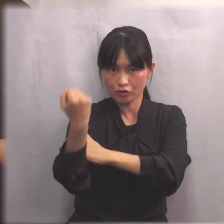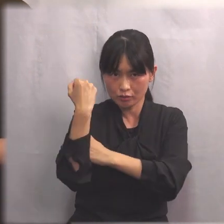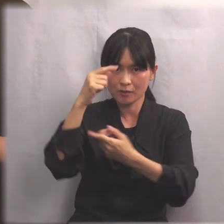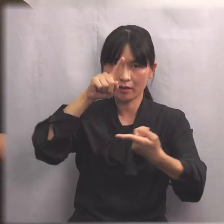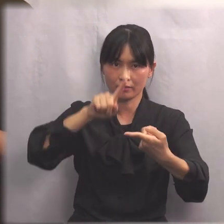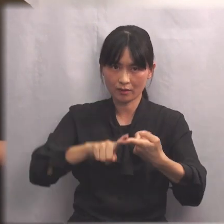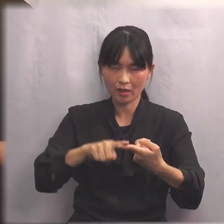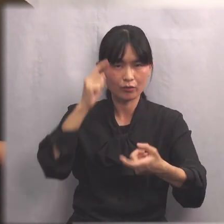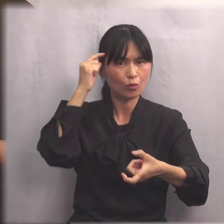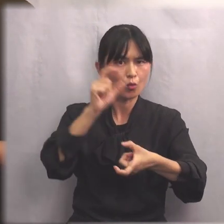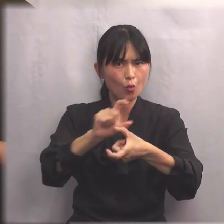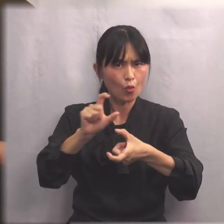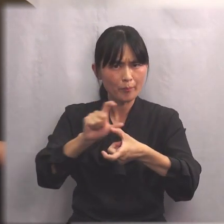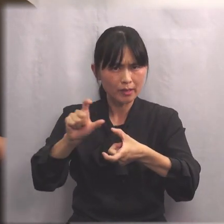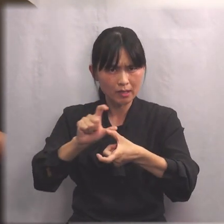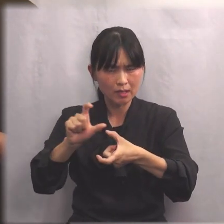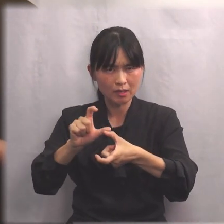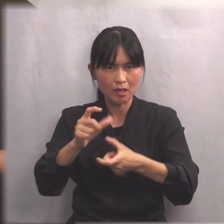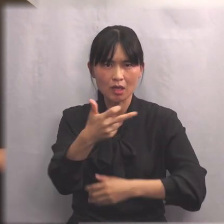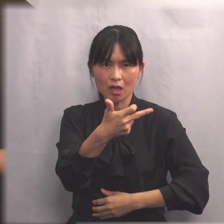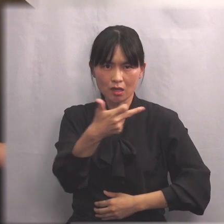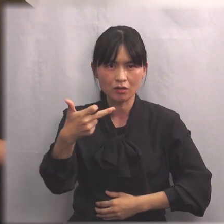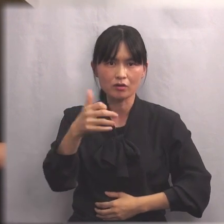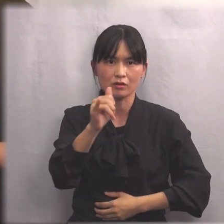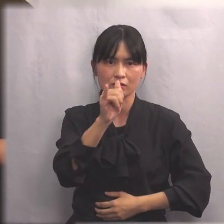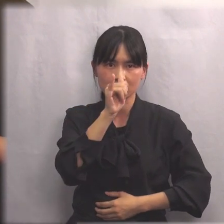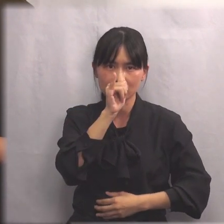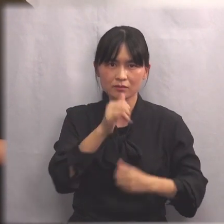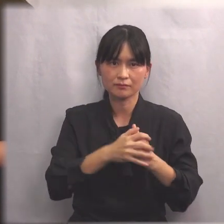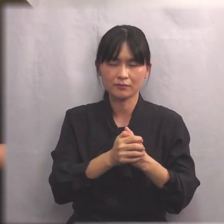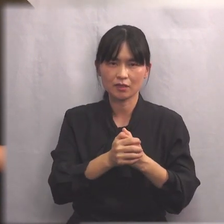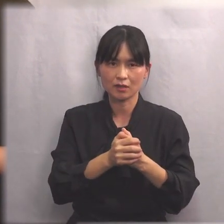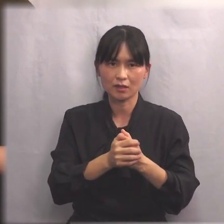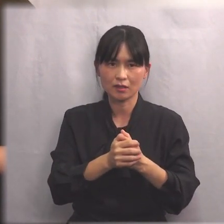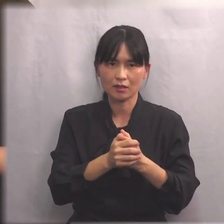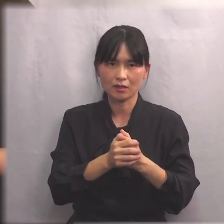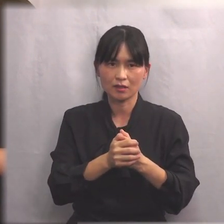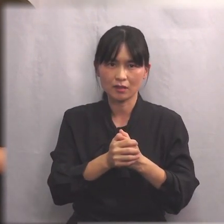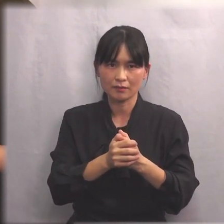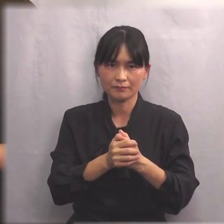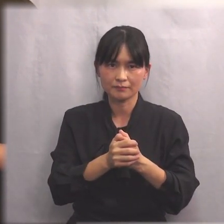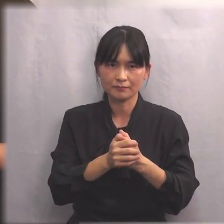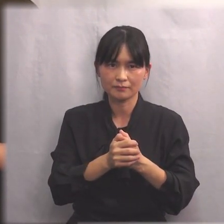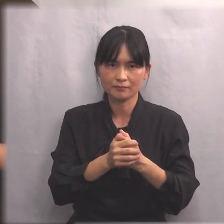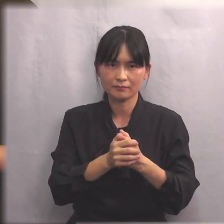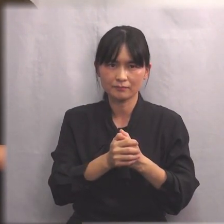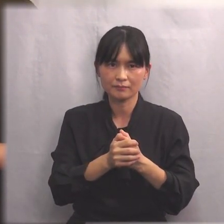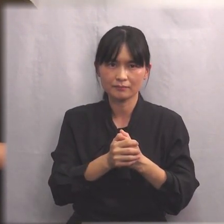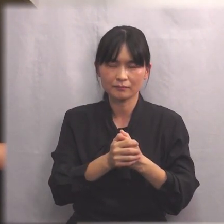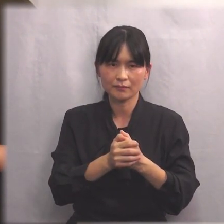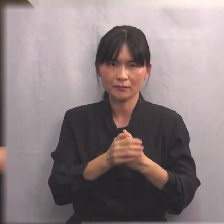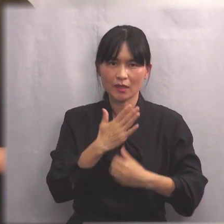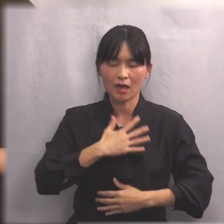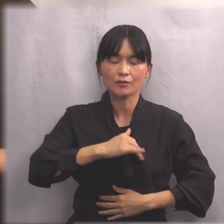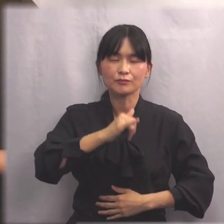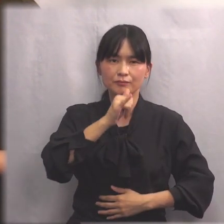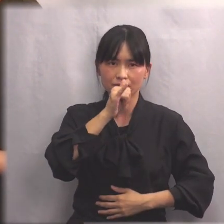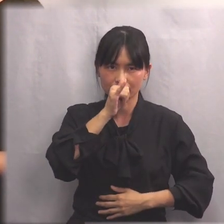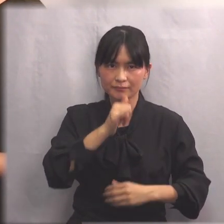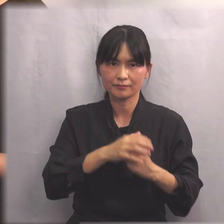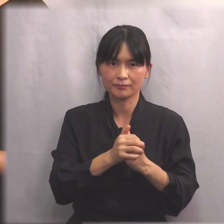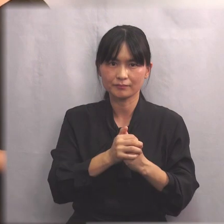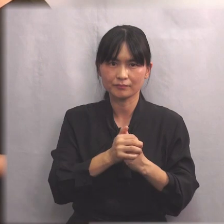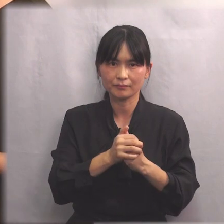어떻게 가져갈 것인가 라고 하는 아주 묵직한 화제에 연결되어 있는 혁신안이기 때문에 그렇게 느끼시는 건 너무